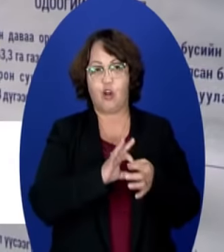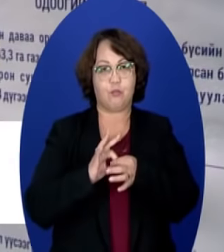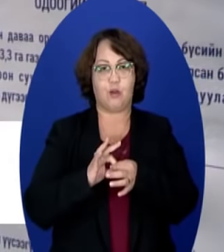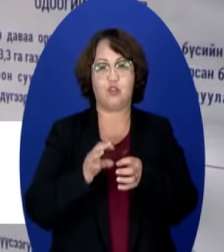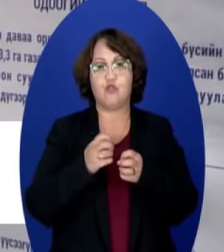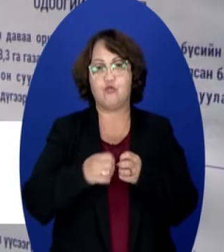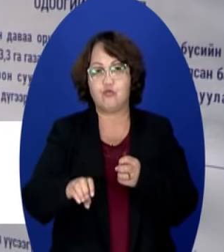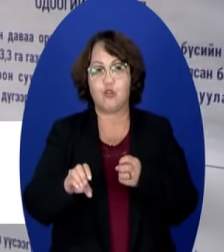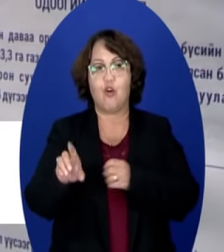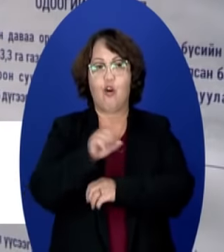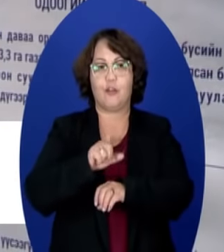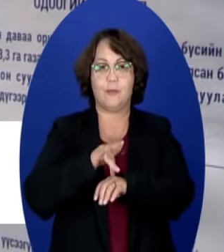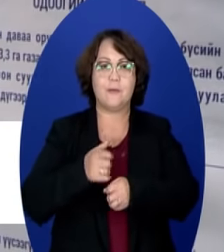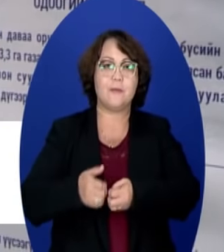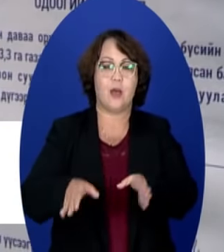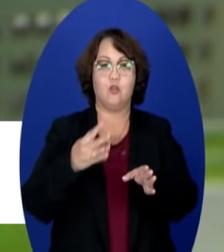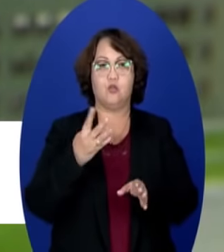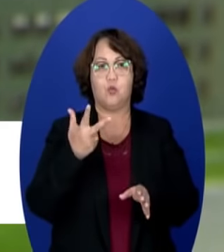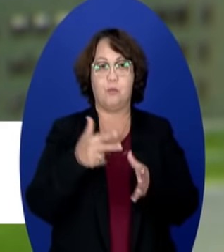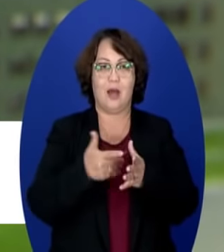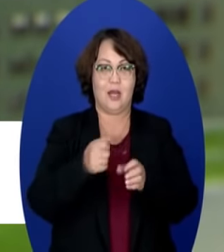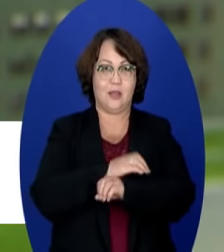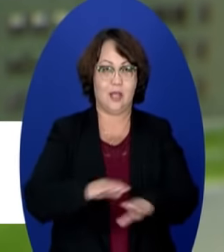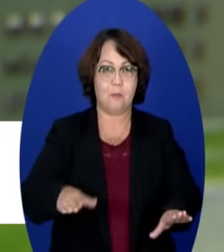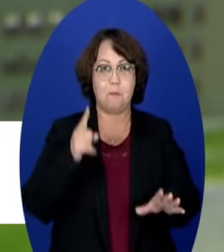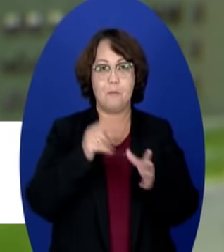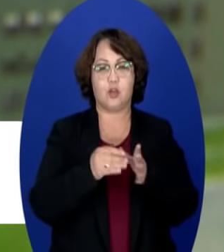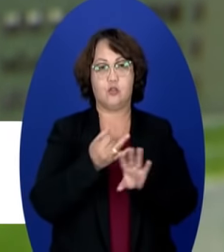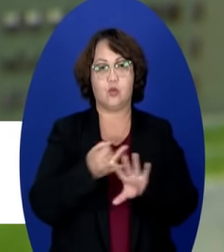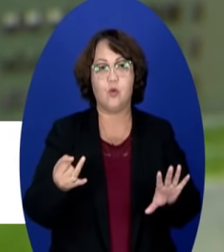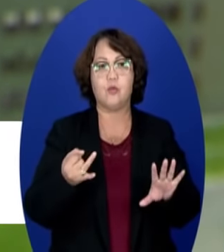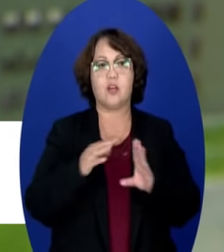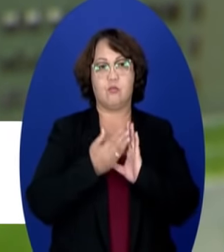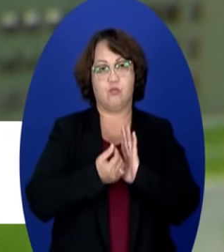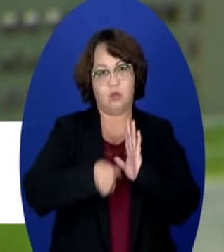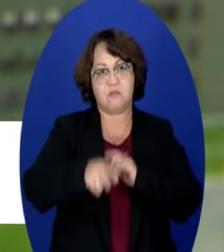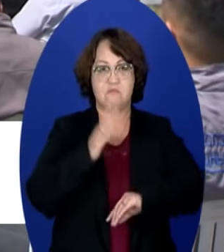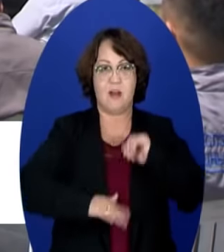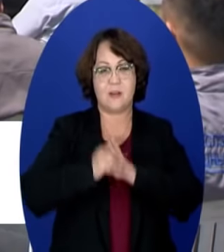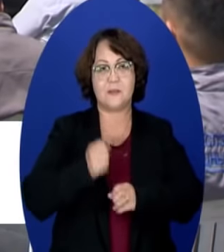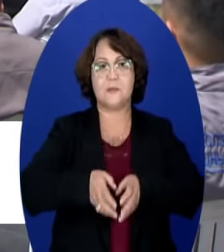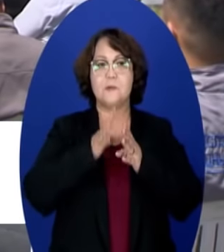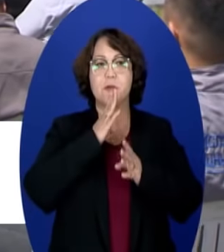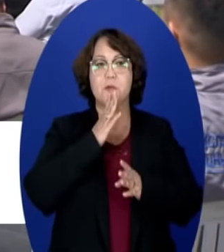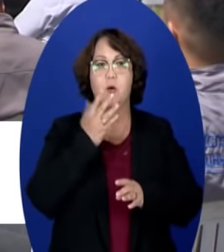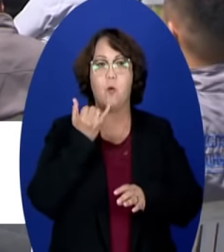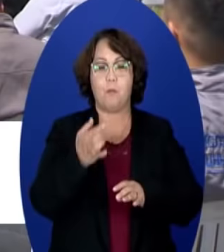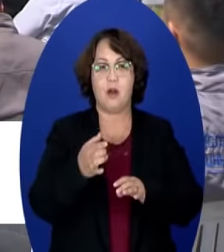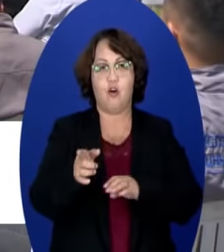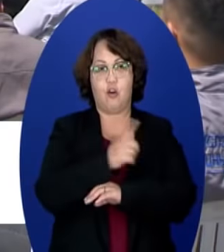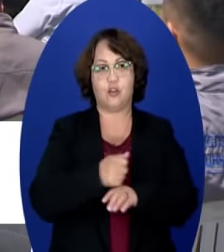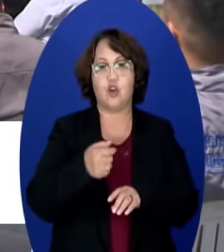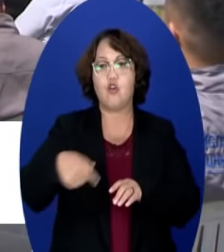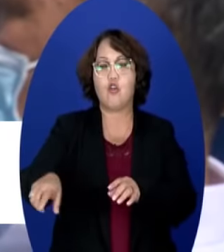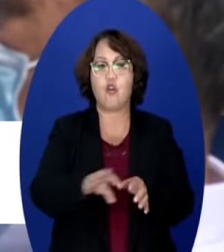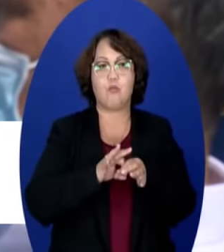Эхлээд 43,000 га талбайд бүрэн цогцлбор бүхий 1700 өрхийн орон сууцны барилга барих юм байна. Улаанбаатар хотын дагуул хот